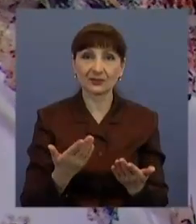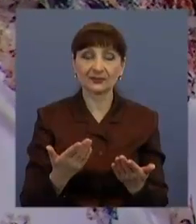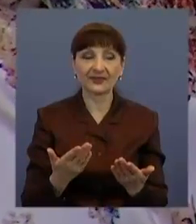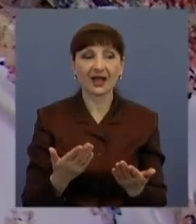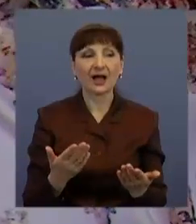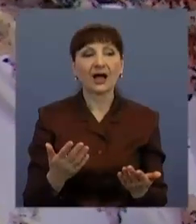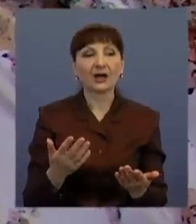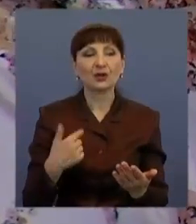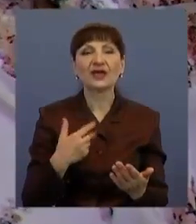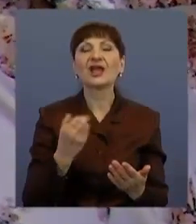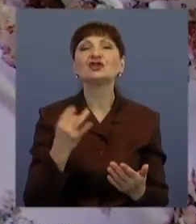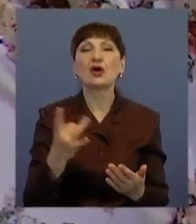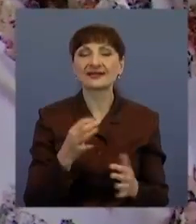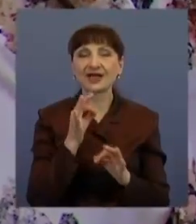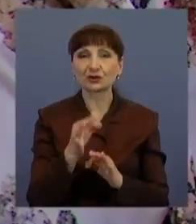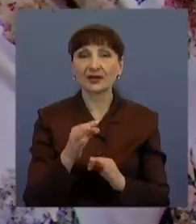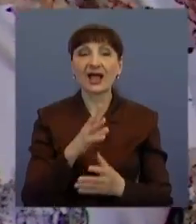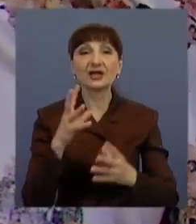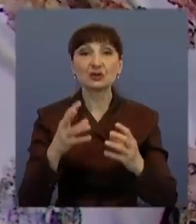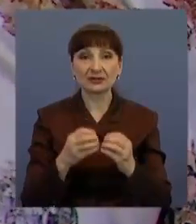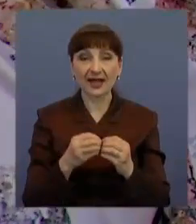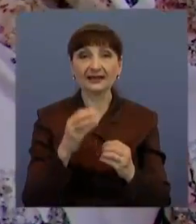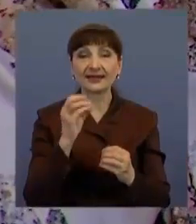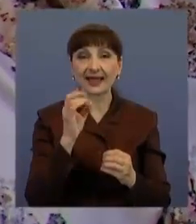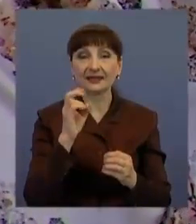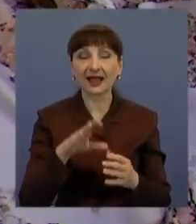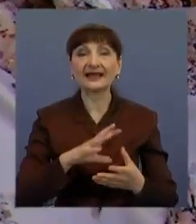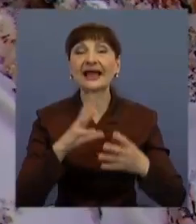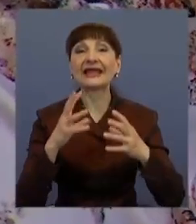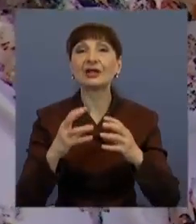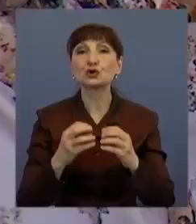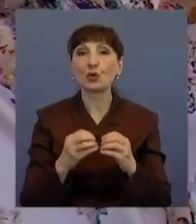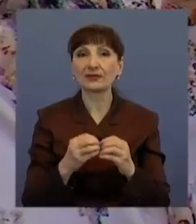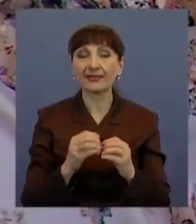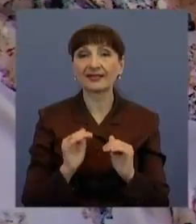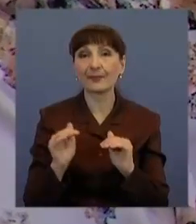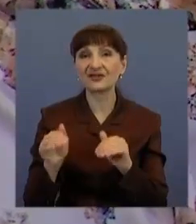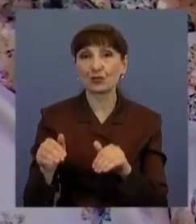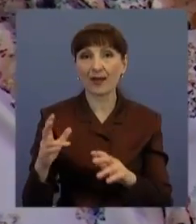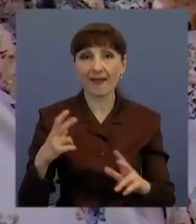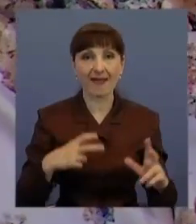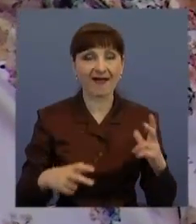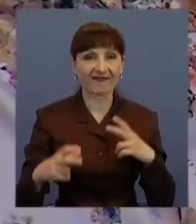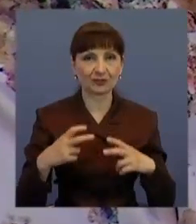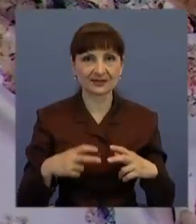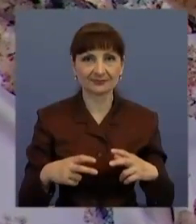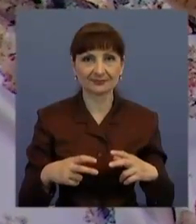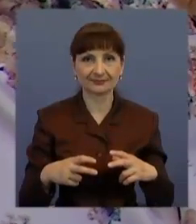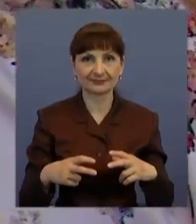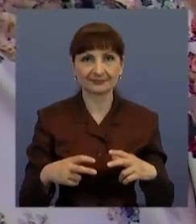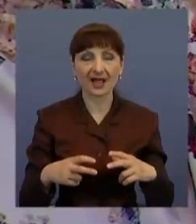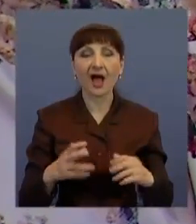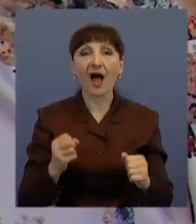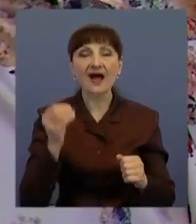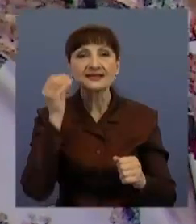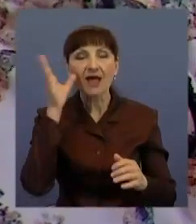Ну, я еще раз повторюсь, результаты НТ – это итог для, результат для поступления в ВУЗа. А